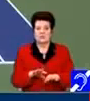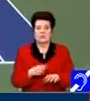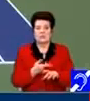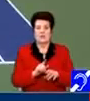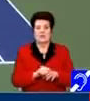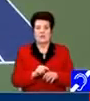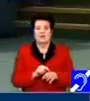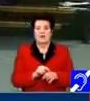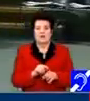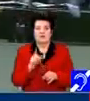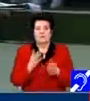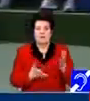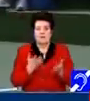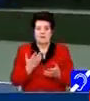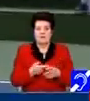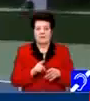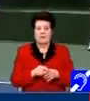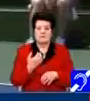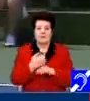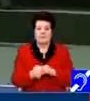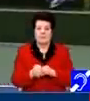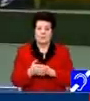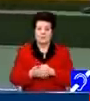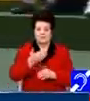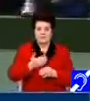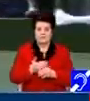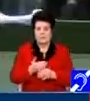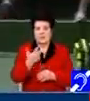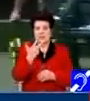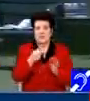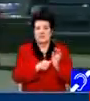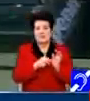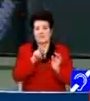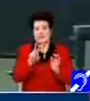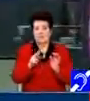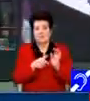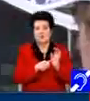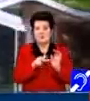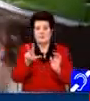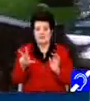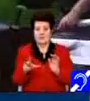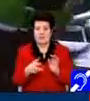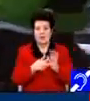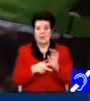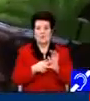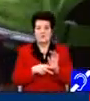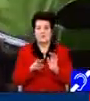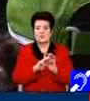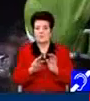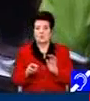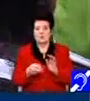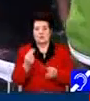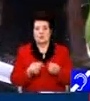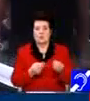game-uri succesive. Dar Sorana Cârstea s-a impus în cele din urmă cu 6 la 2, 6 la 3, în aproape 80 de minute de joc și o va